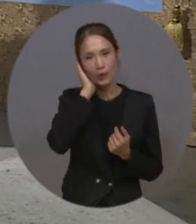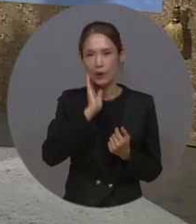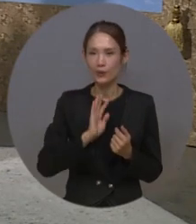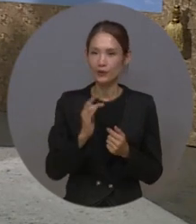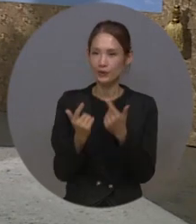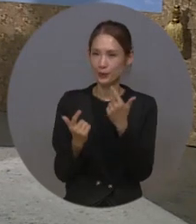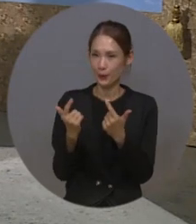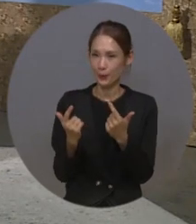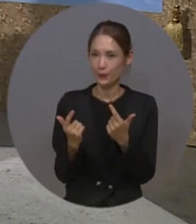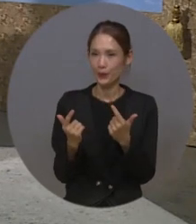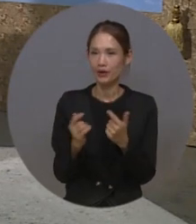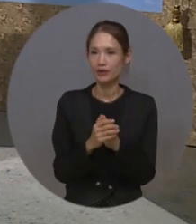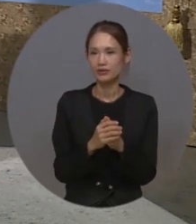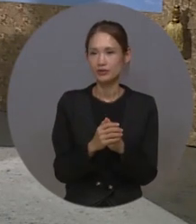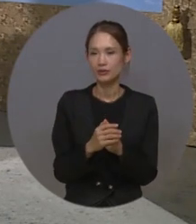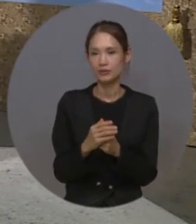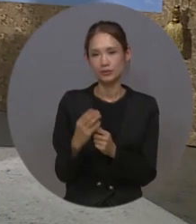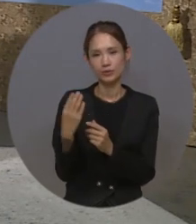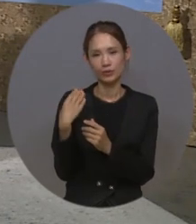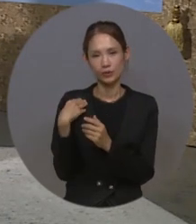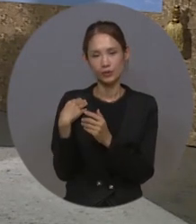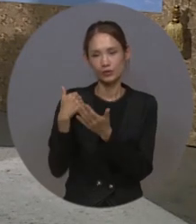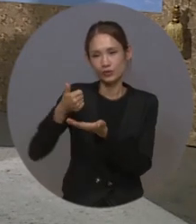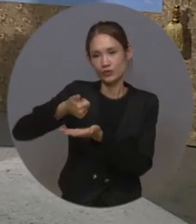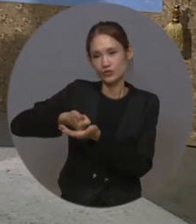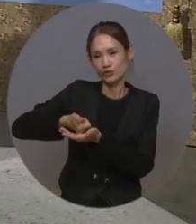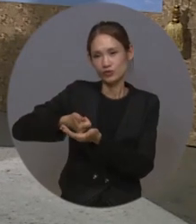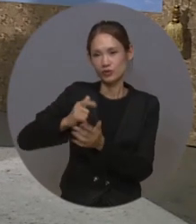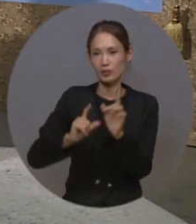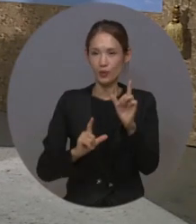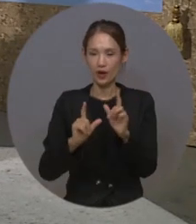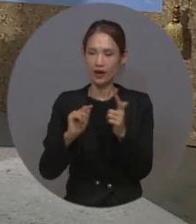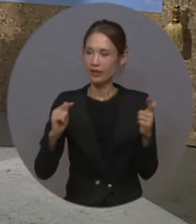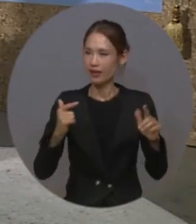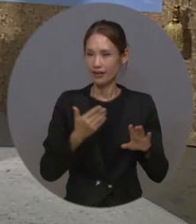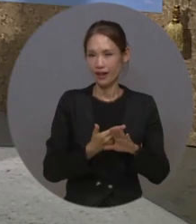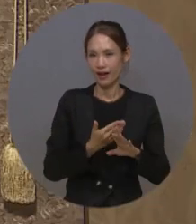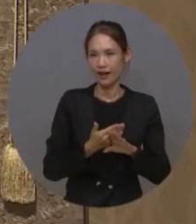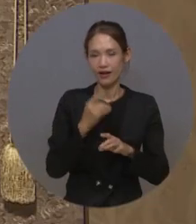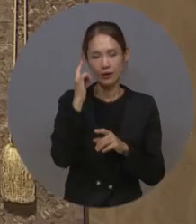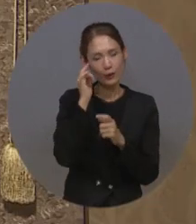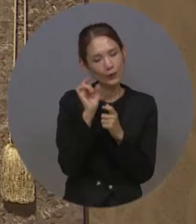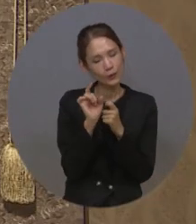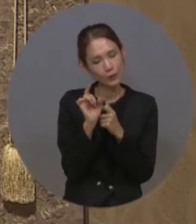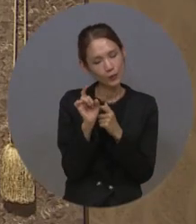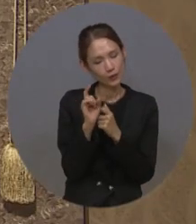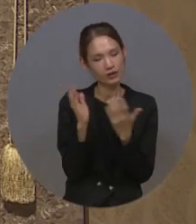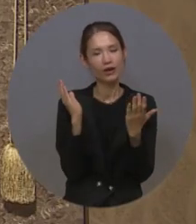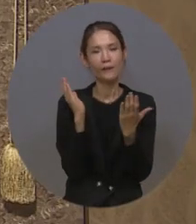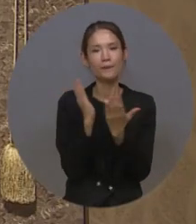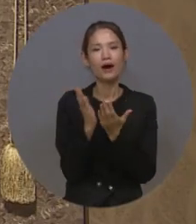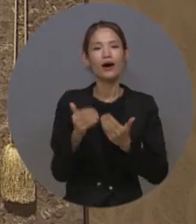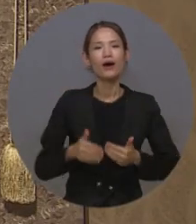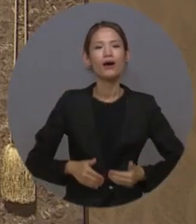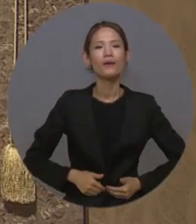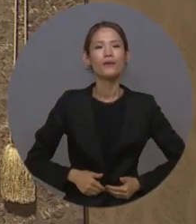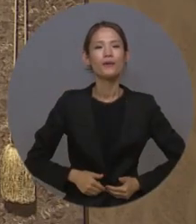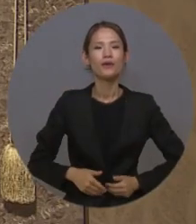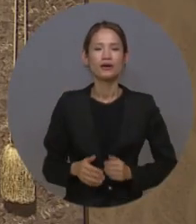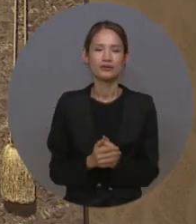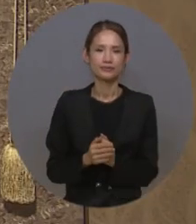때는 어깨 넓이에 따라 높이가 전혀 달라집니다. 아. 그런 것들을 다 고려해서 맞출 수 있어야 되는데